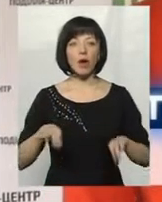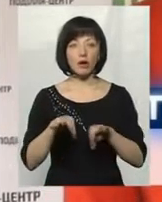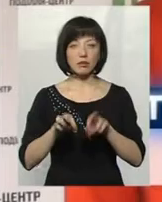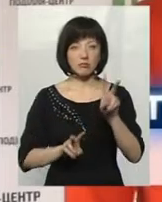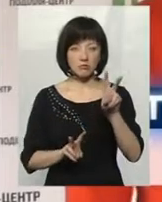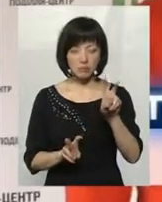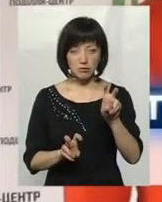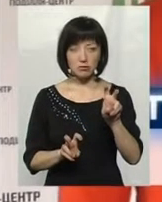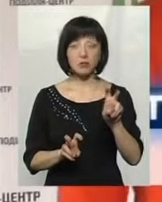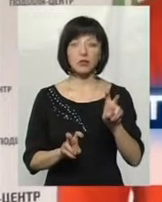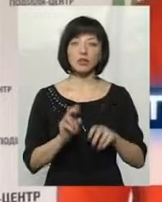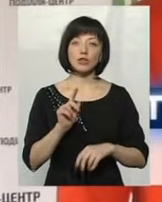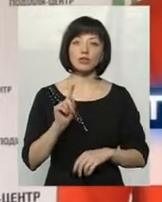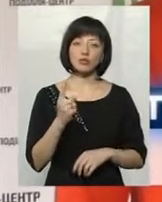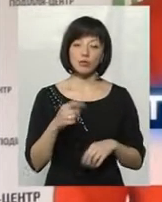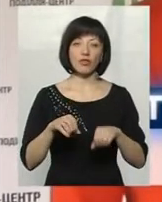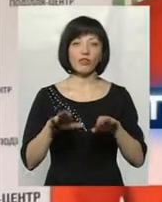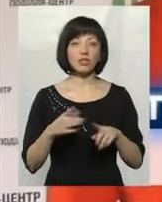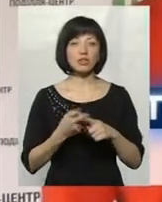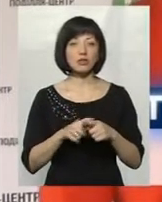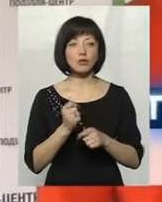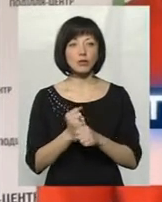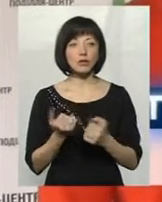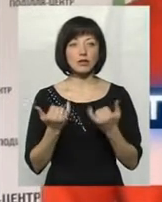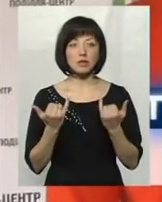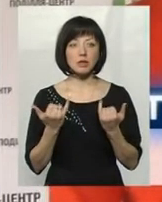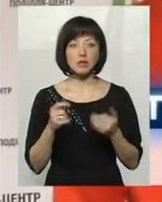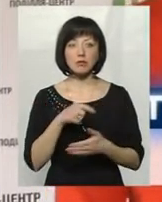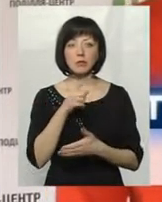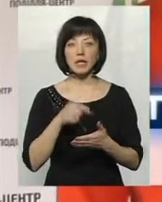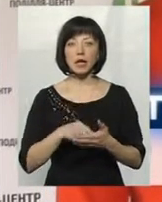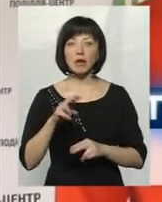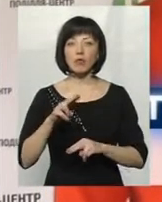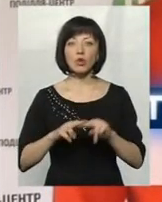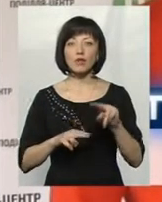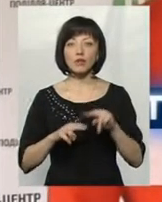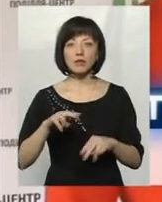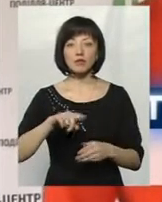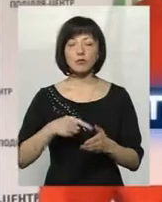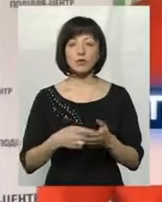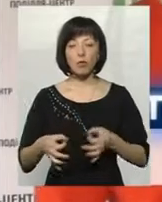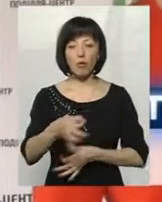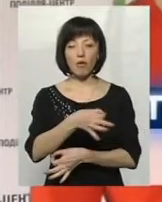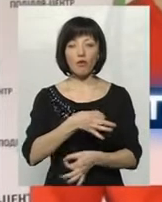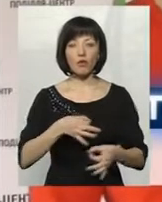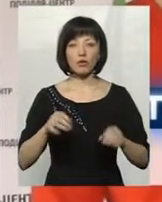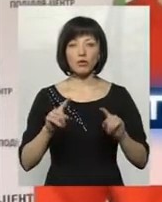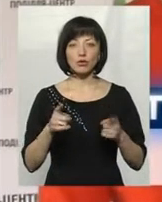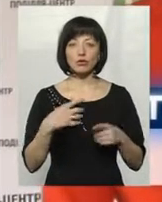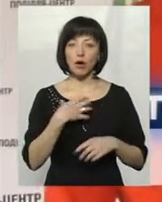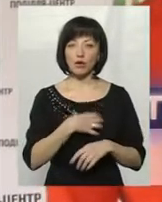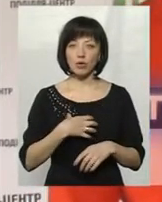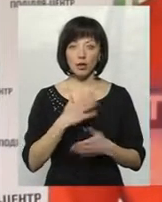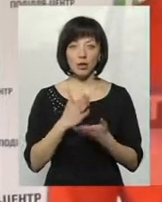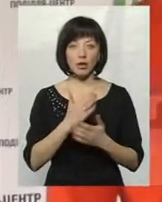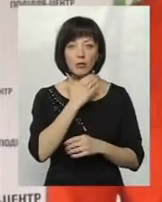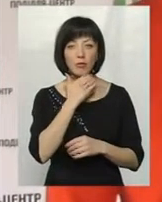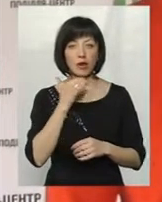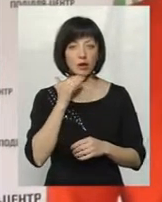назвати. Чому вирішили це зробити? Тому що зараз питання будівництва в місті обговорюється, по-перше, дуже актуально, і є